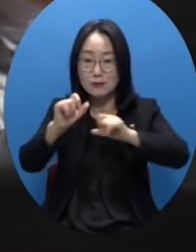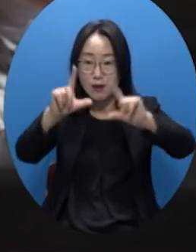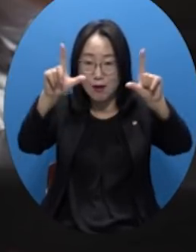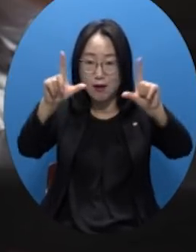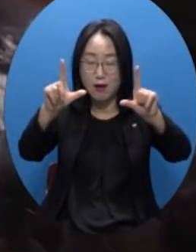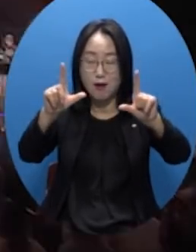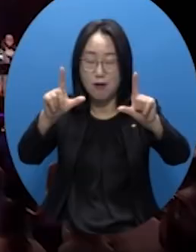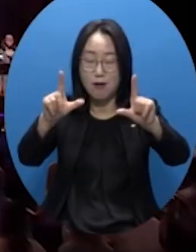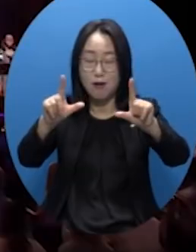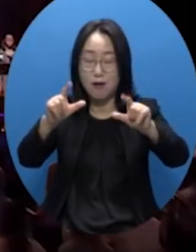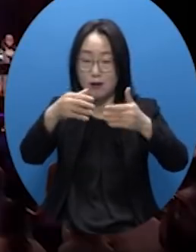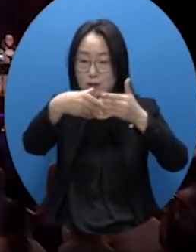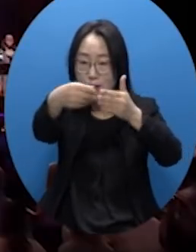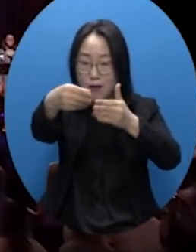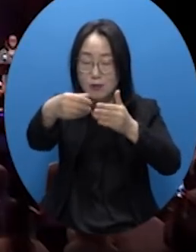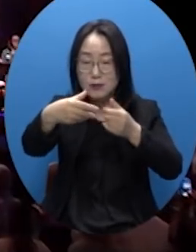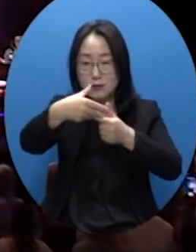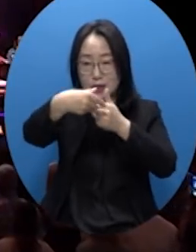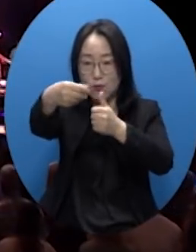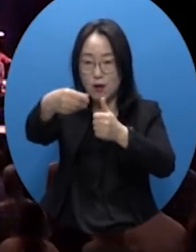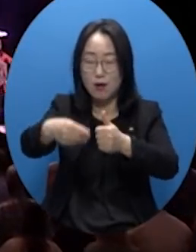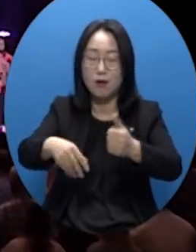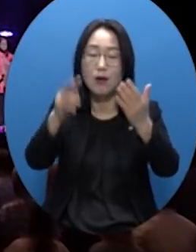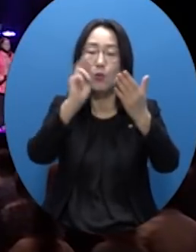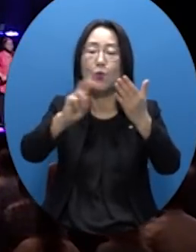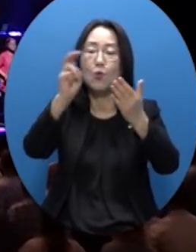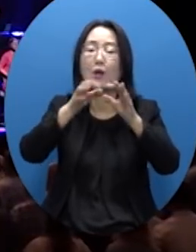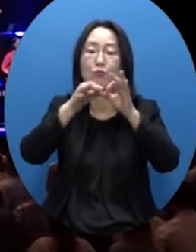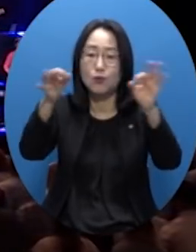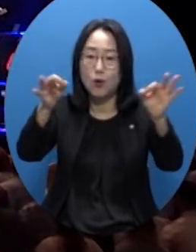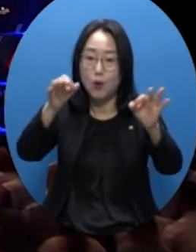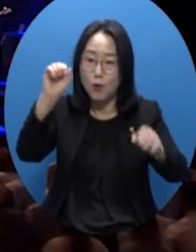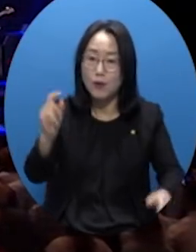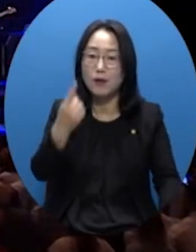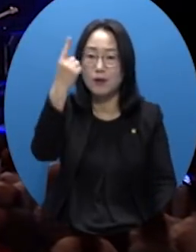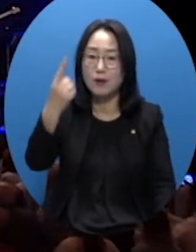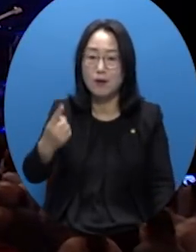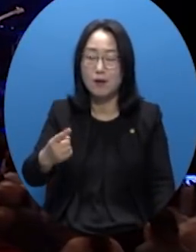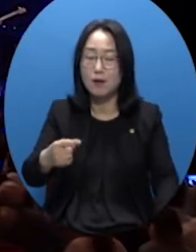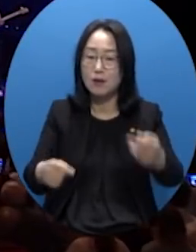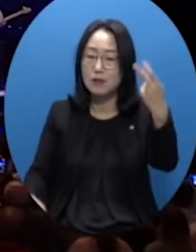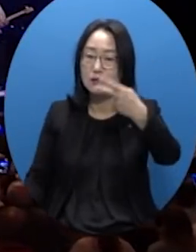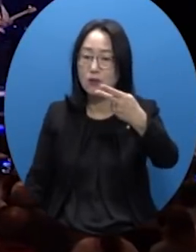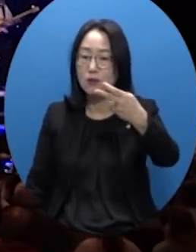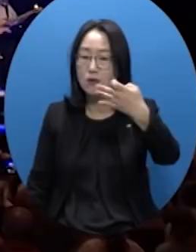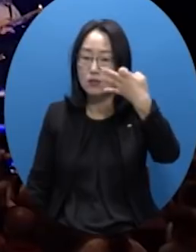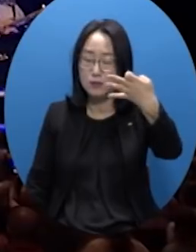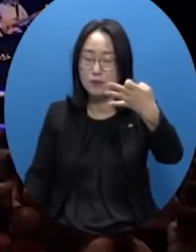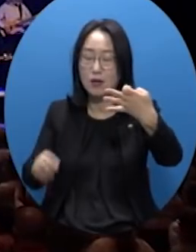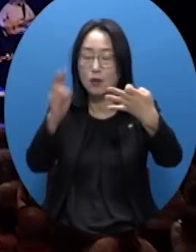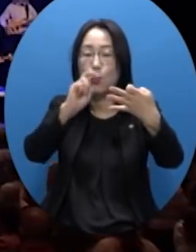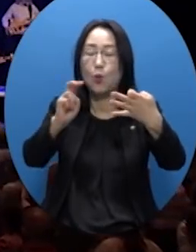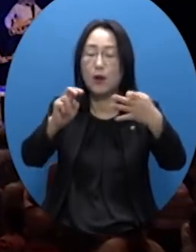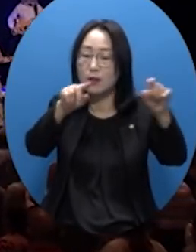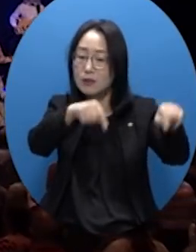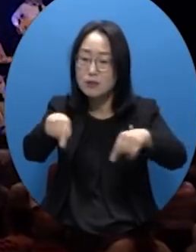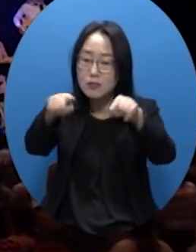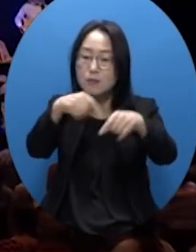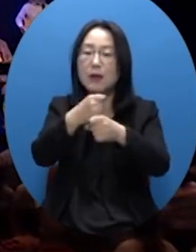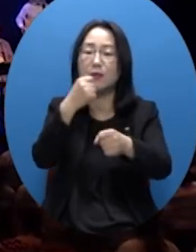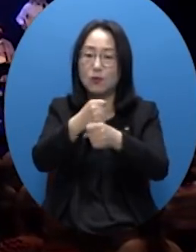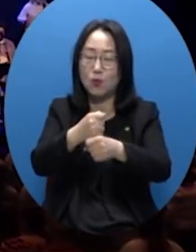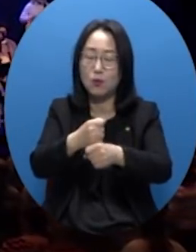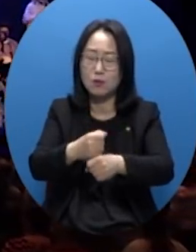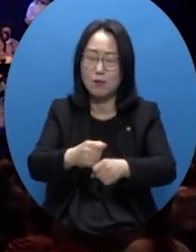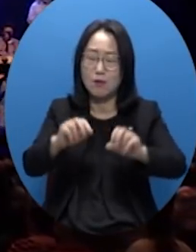미국과 를 푸는 것을 계기로 해서 2013년은 애는 앨범을 발매하고 정 국회를 순회하는 찬사에 각자가 되고